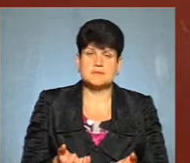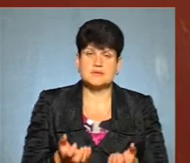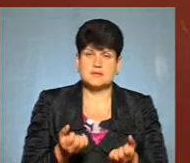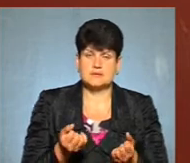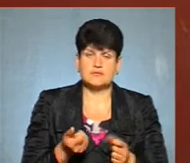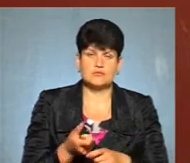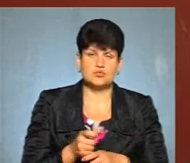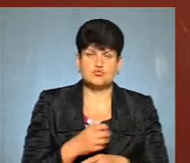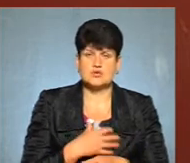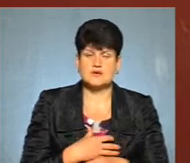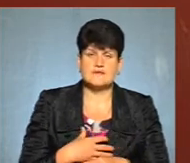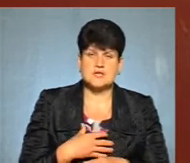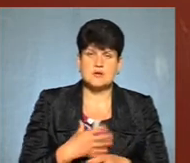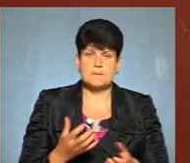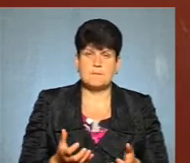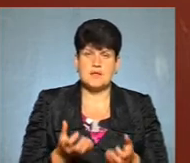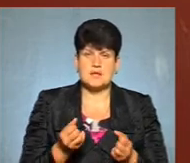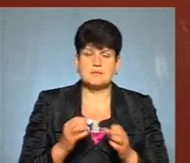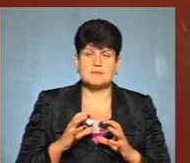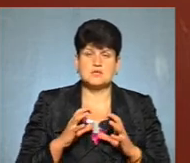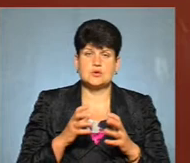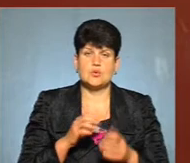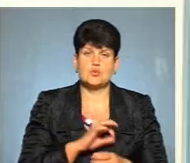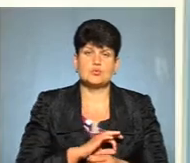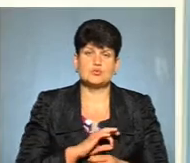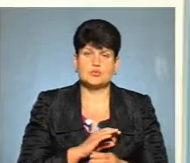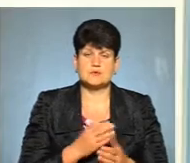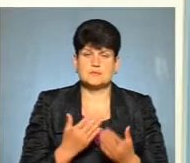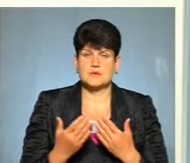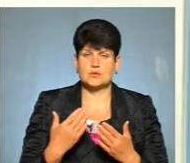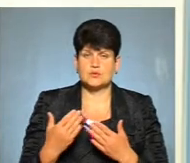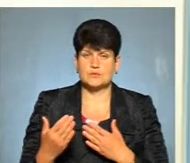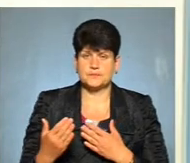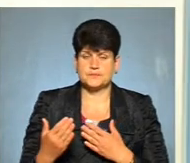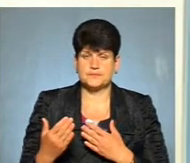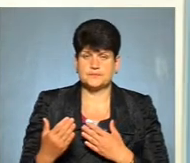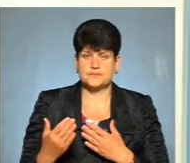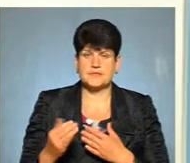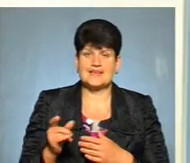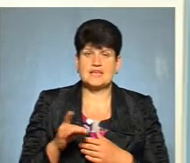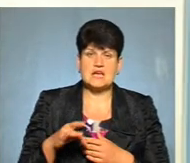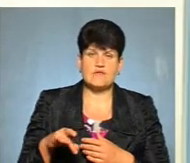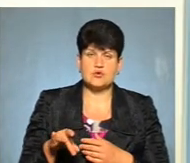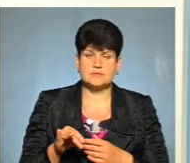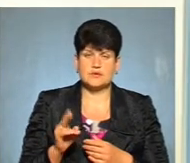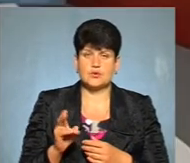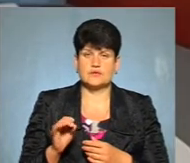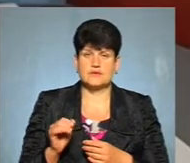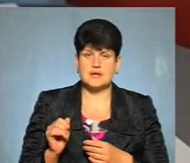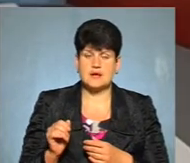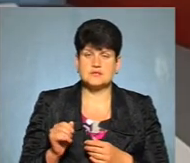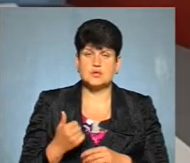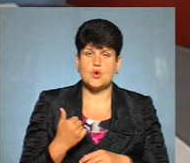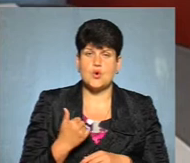важливу і дуже потужну підтримку міжнародної профспілкової спільноти, і міжнародної конфедерації профспілок, і Європейської конфедерації профспілок.